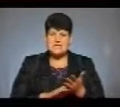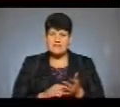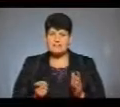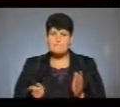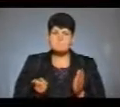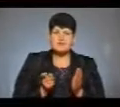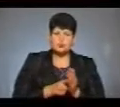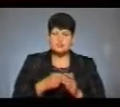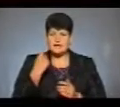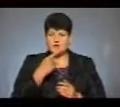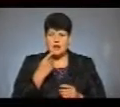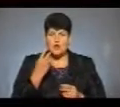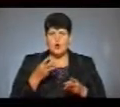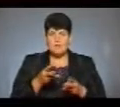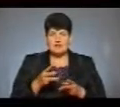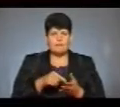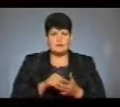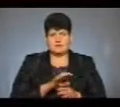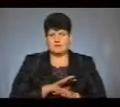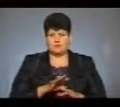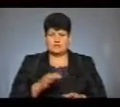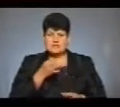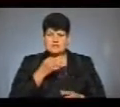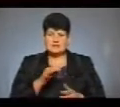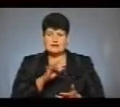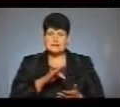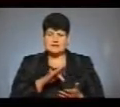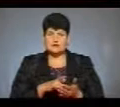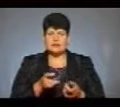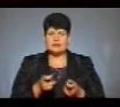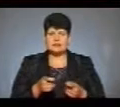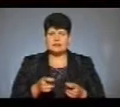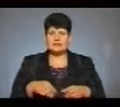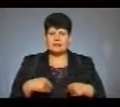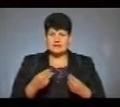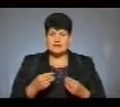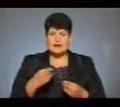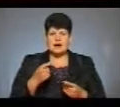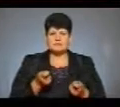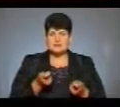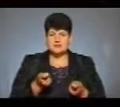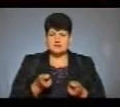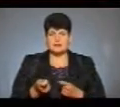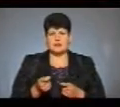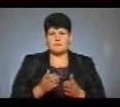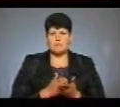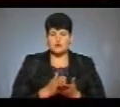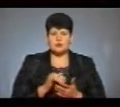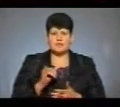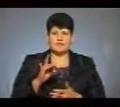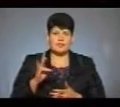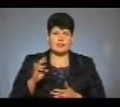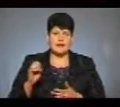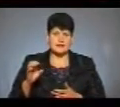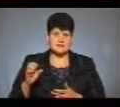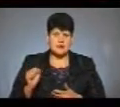індивідуального опалення в місті не було, повідомила директорка Центру надання адміністративних послуг міста Інеса Паничева. Порядок